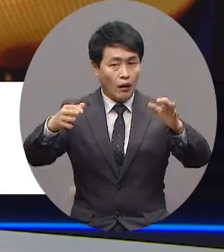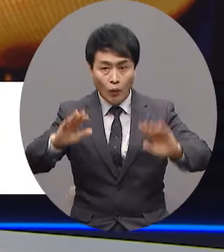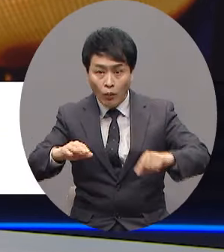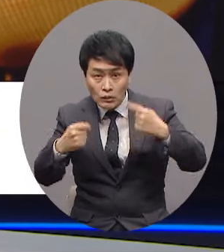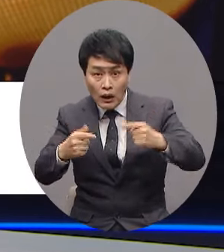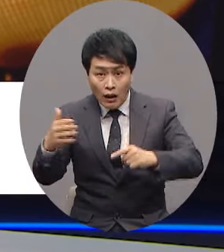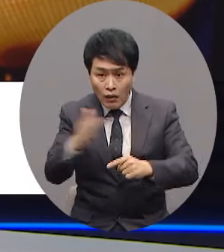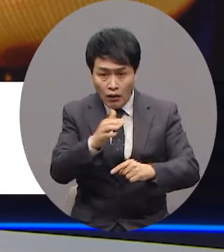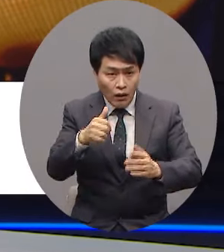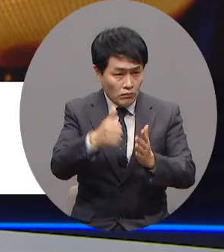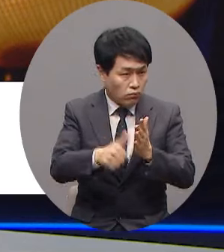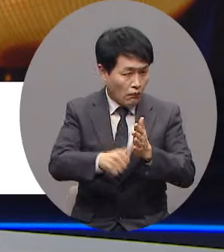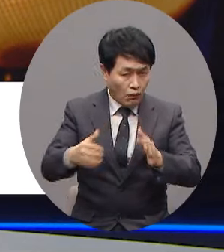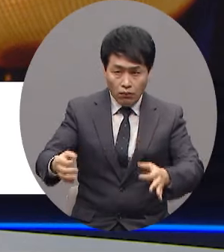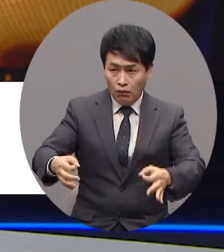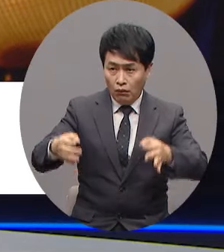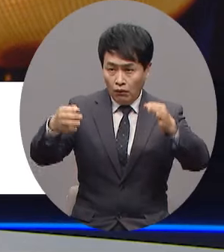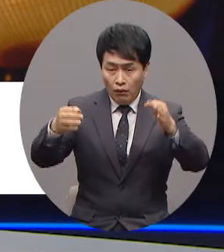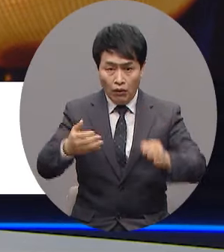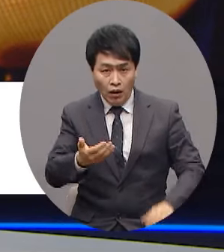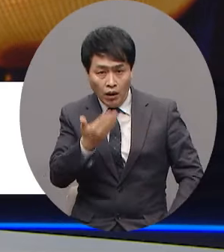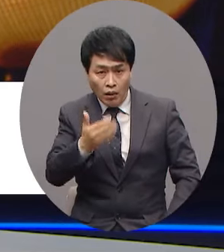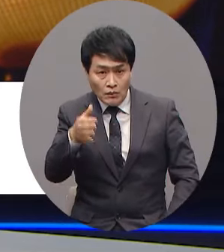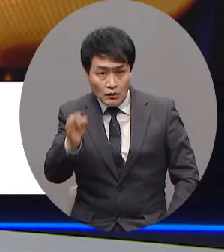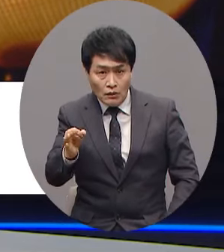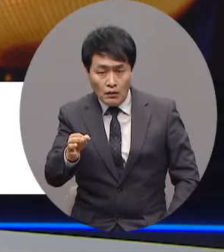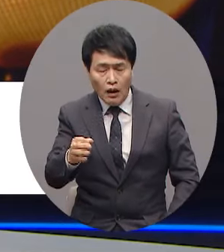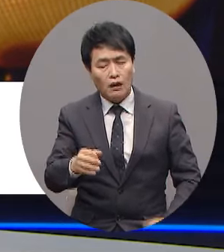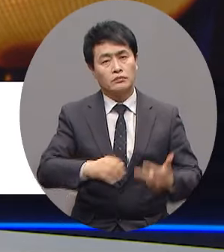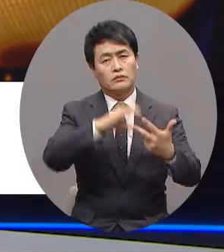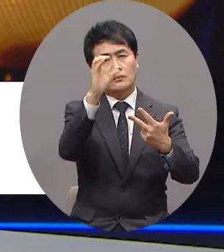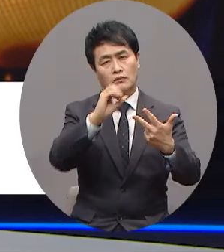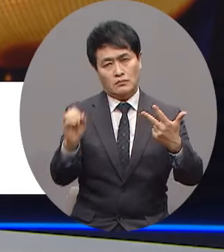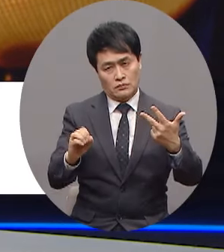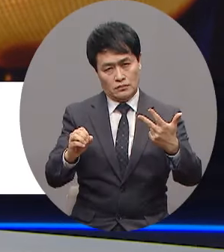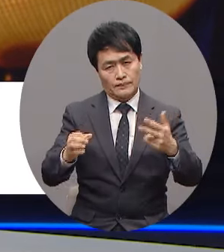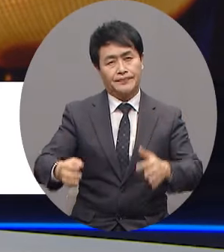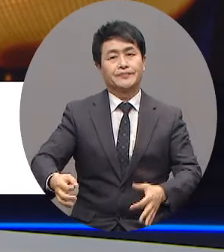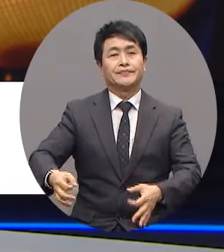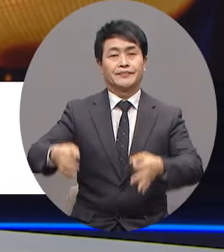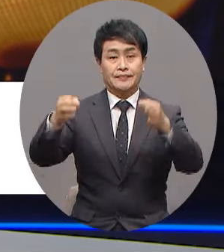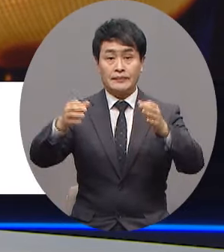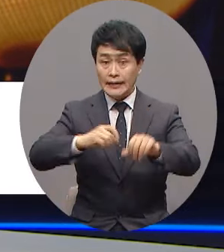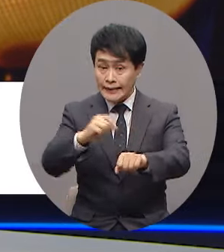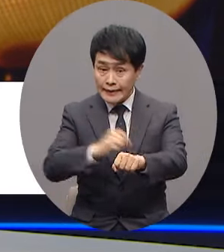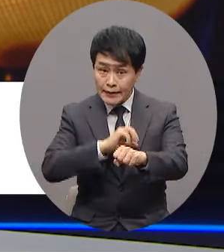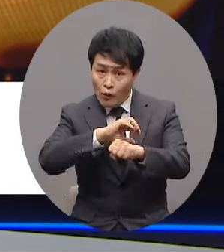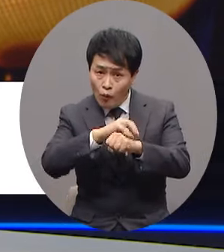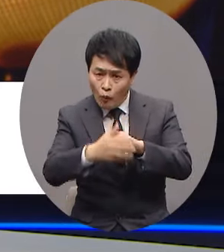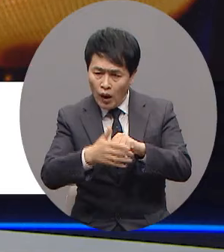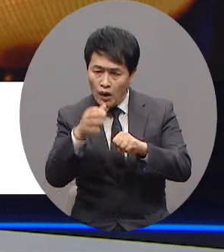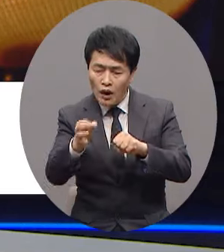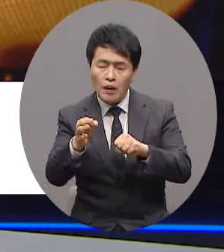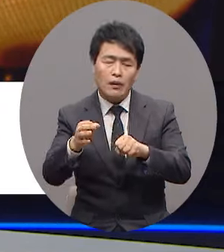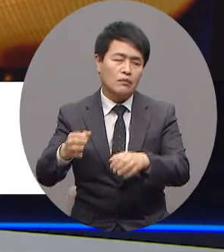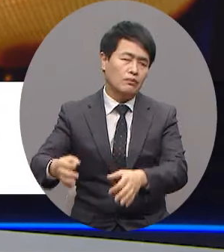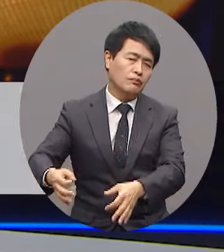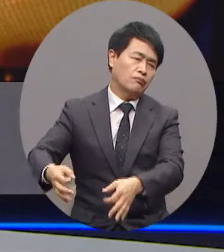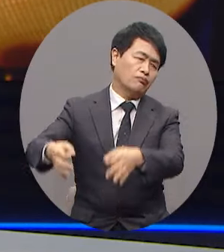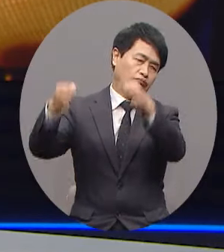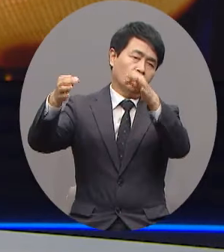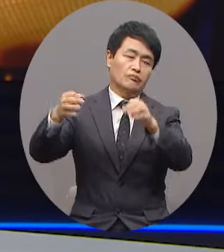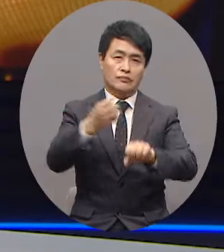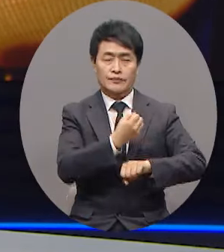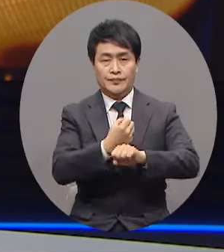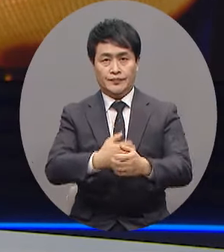빠르게 치솟으면서 지난달 식료품 가격만 7% 넘게 올랐는데요. 특히 과일값이 급등했습니다.